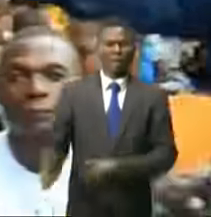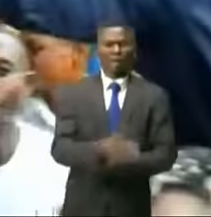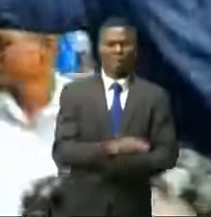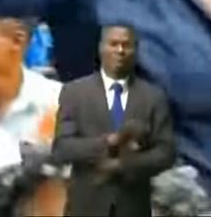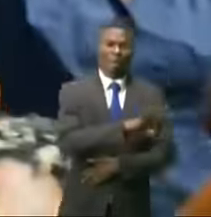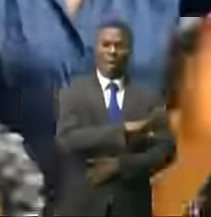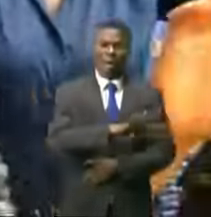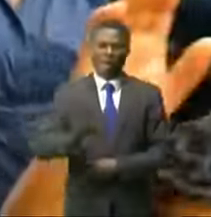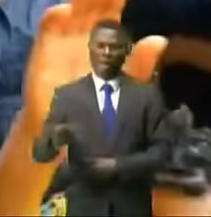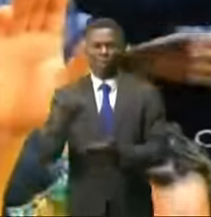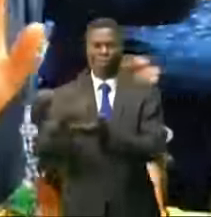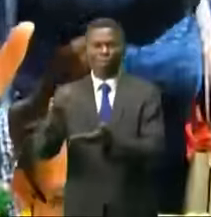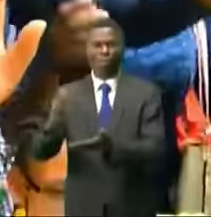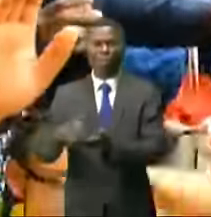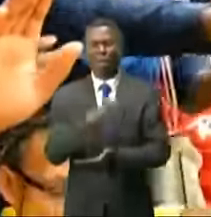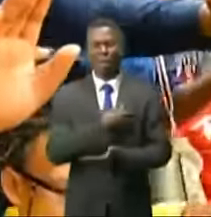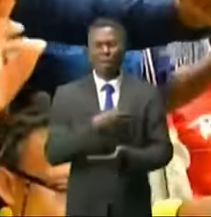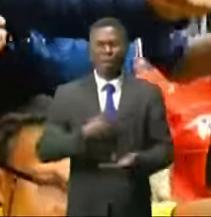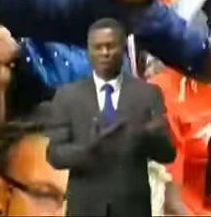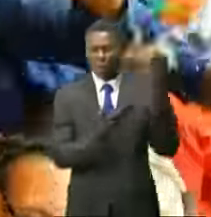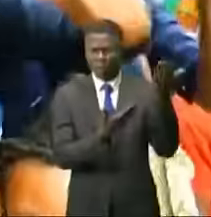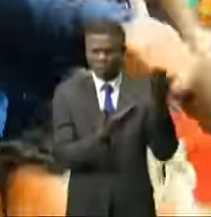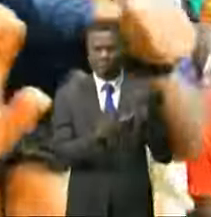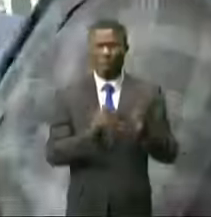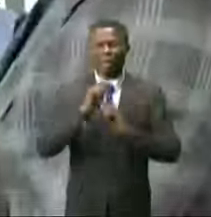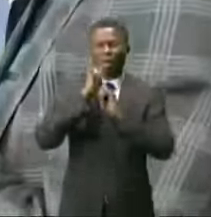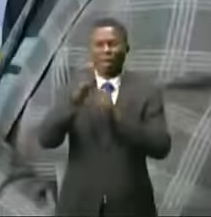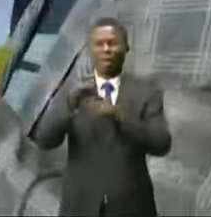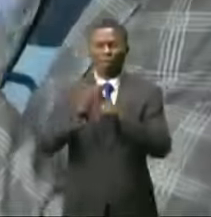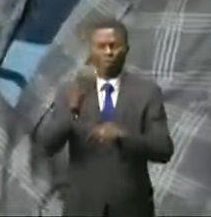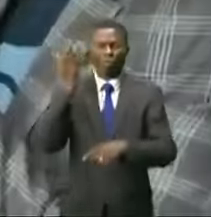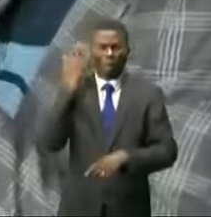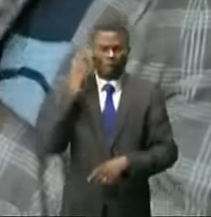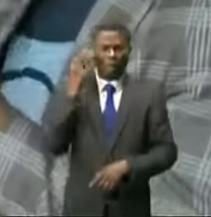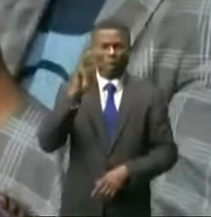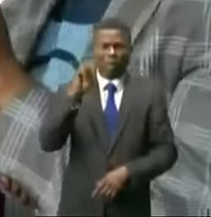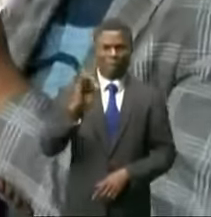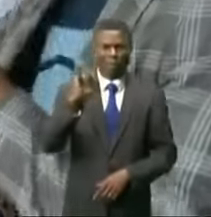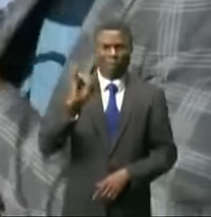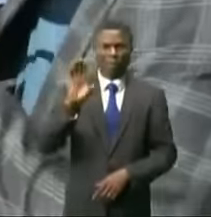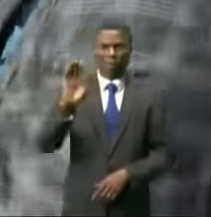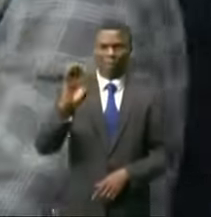À ces femmes des valeurs, cadeau signé Kabomamba Michel.